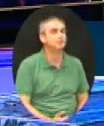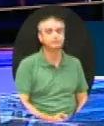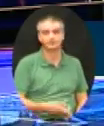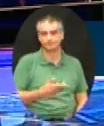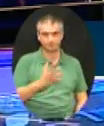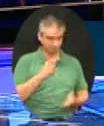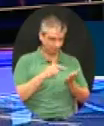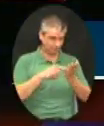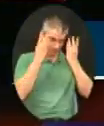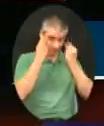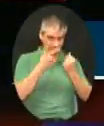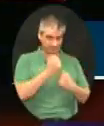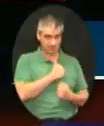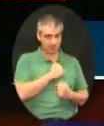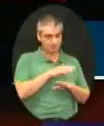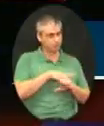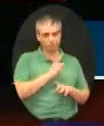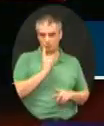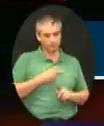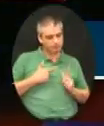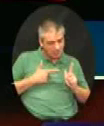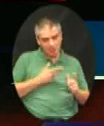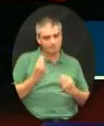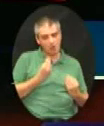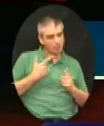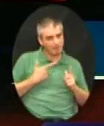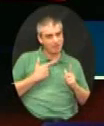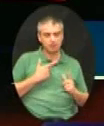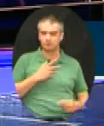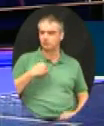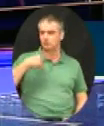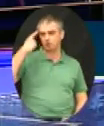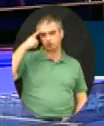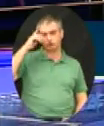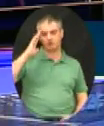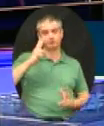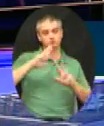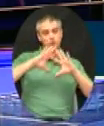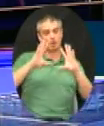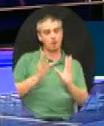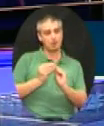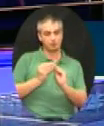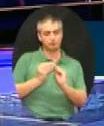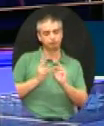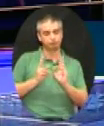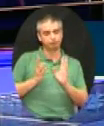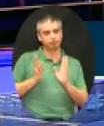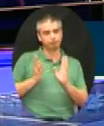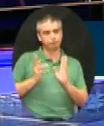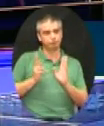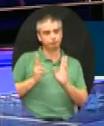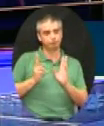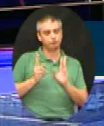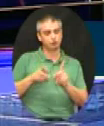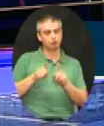אני חושב, אולי אני... כי החרדים או דתיים מרגישים שלא צריך להילחם על כל דבר? אני חושב שבאופן כללי יש